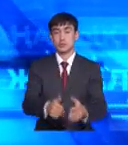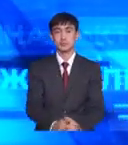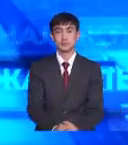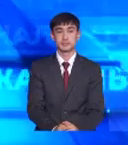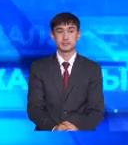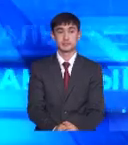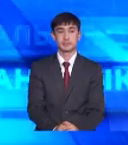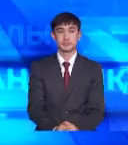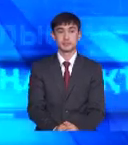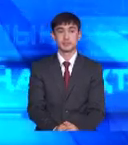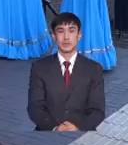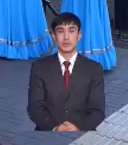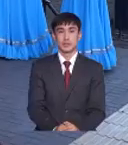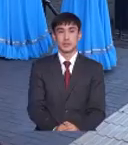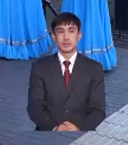съемочная группа.